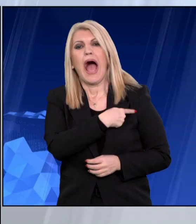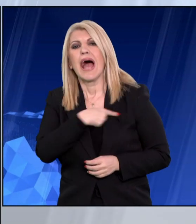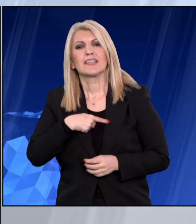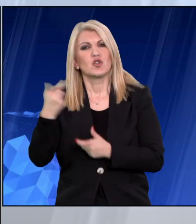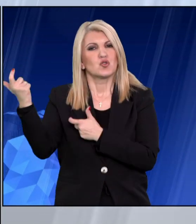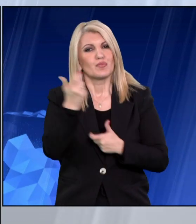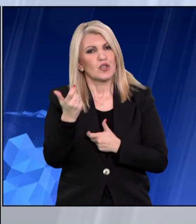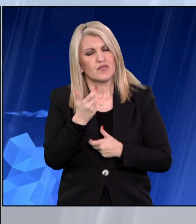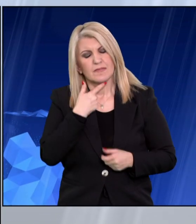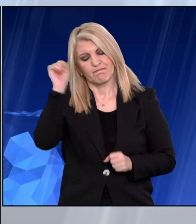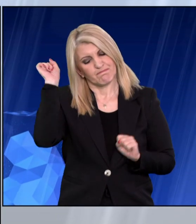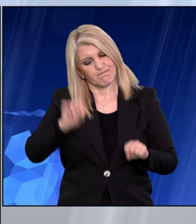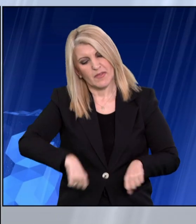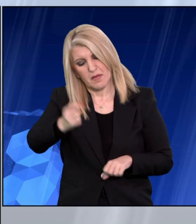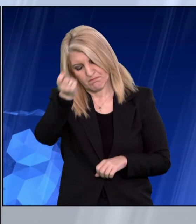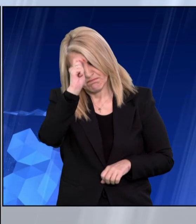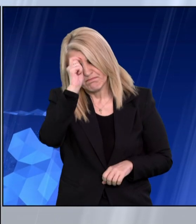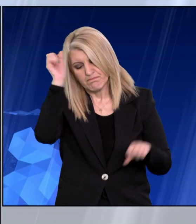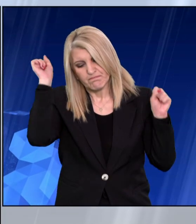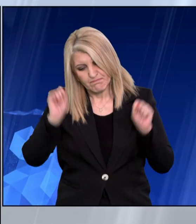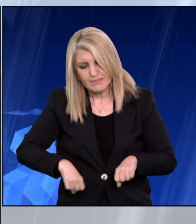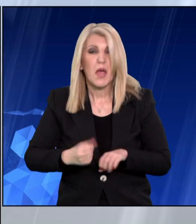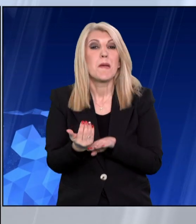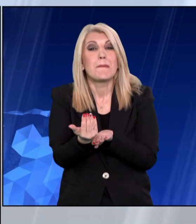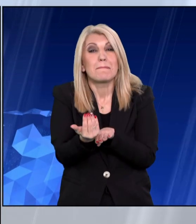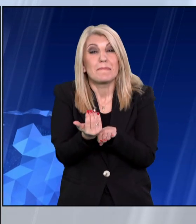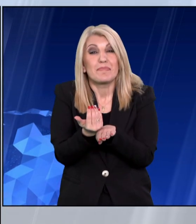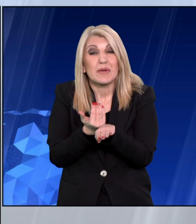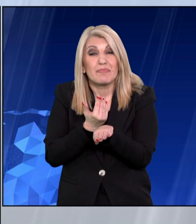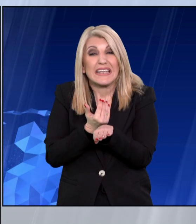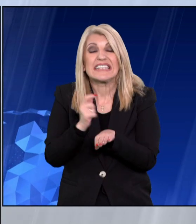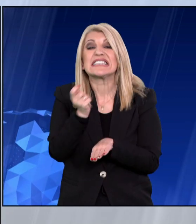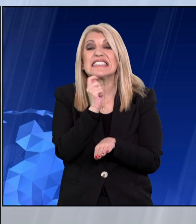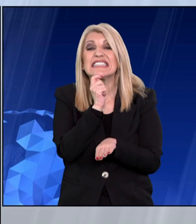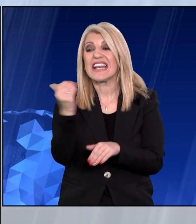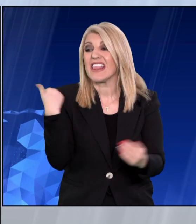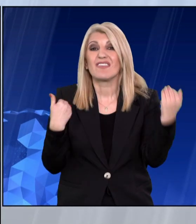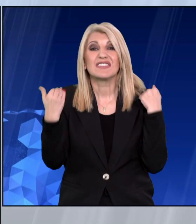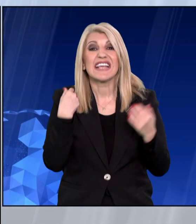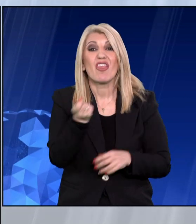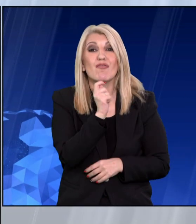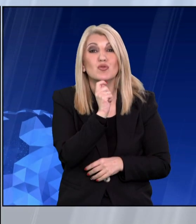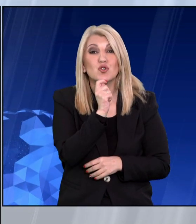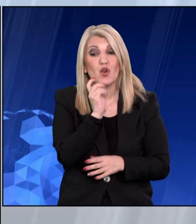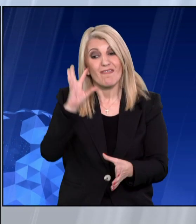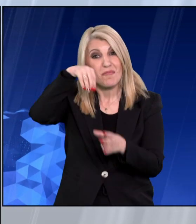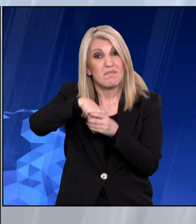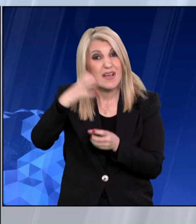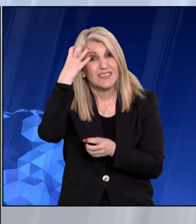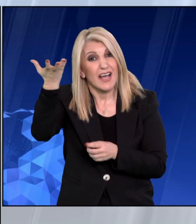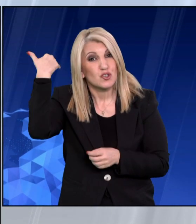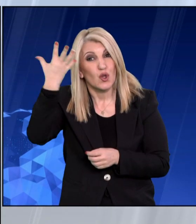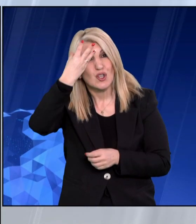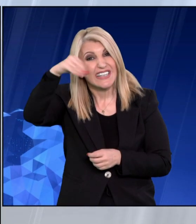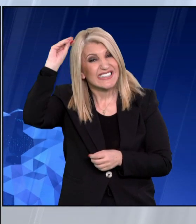σώματος σωτήρη τερζούδη ότι πριν την περιβόητη συνέντευξη τύπου παρουσία του τότε πρωθυπουργού αλέξη τσίπρα γνώριζαν για την ύπαρξη νεκρών στο μάτι οτ ότι